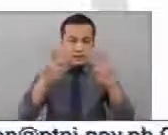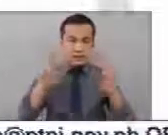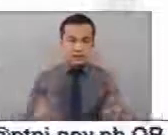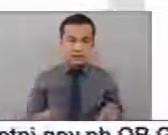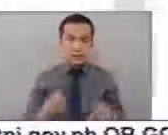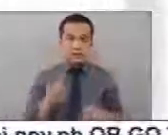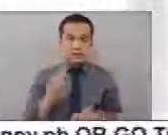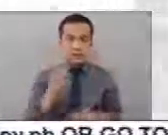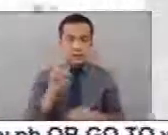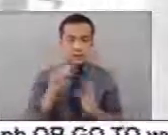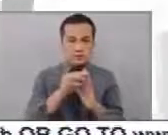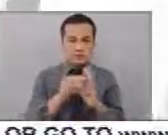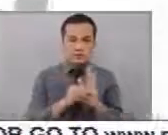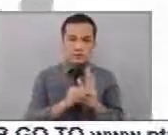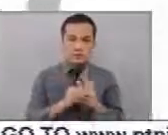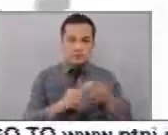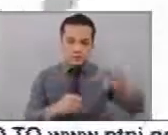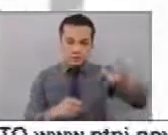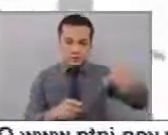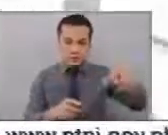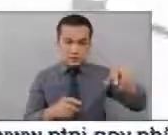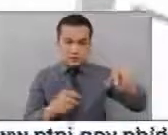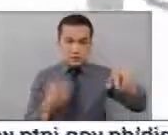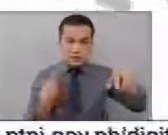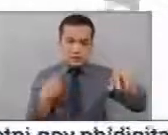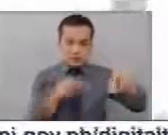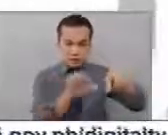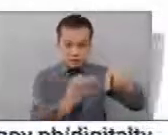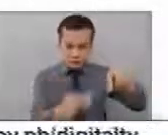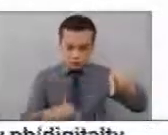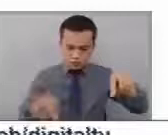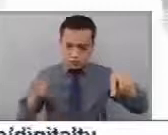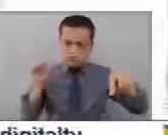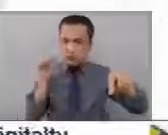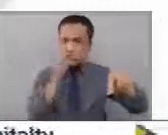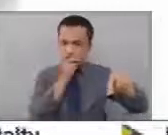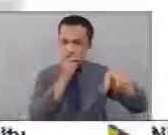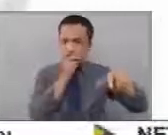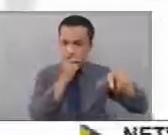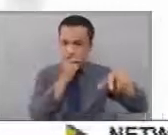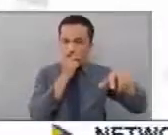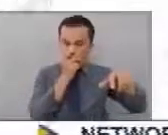ang nagpositibo sa COVID-19. Sa 3,304,